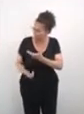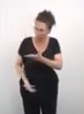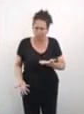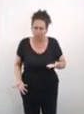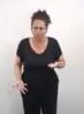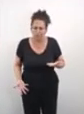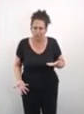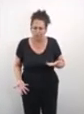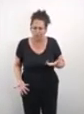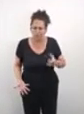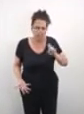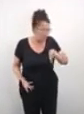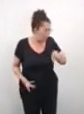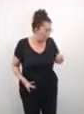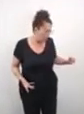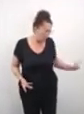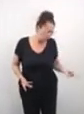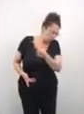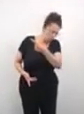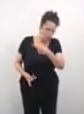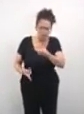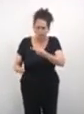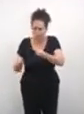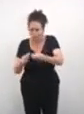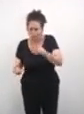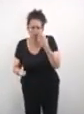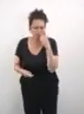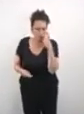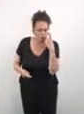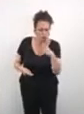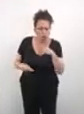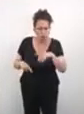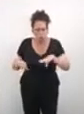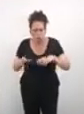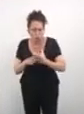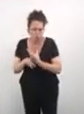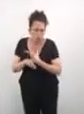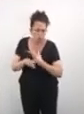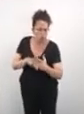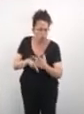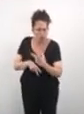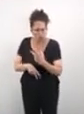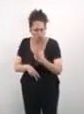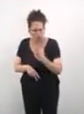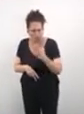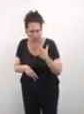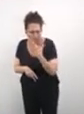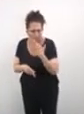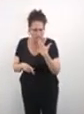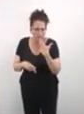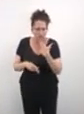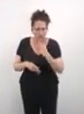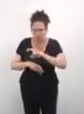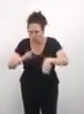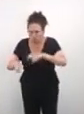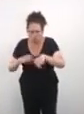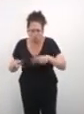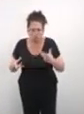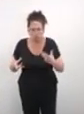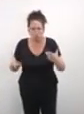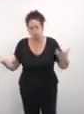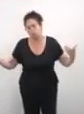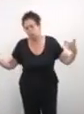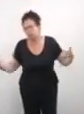municipale à lutter contre le grand banditisme, le trafic de stupéfiants et les cambriolages. C'est surréaliste de dire ça. Enfin, soyons un peu juristes